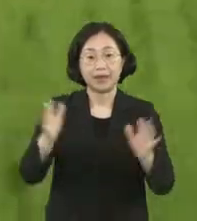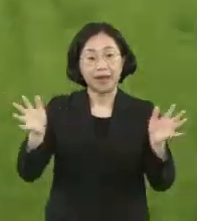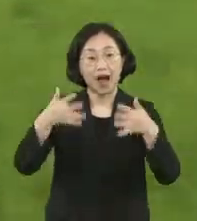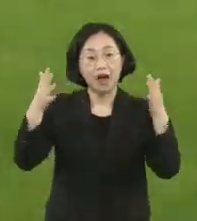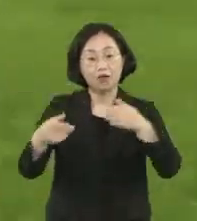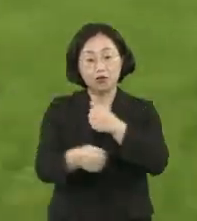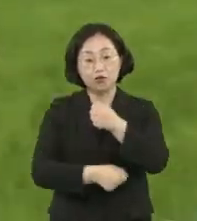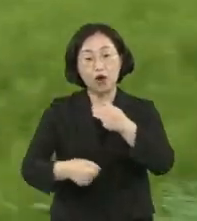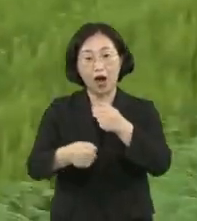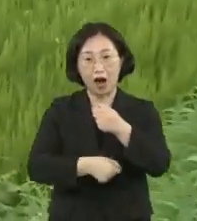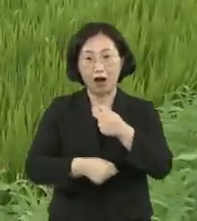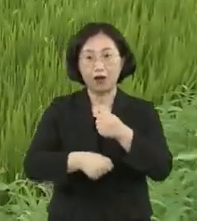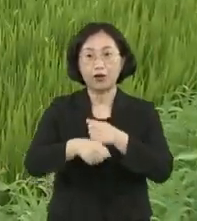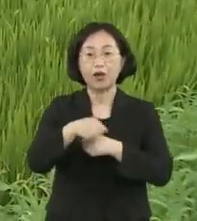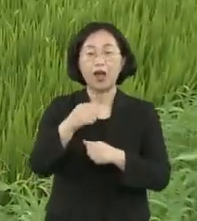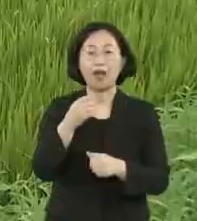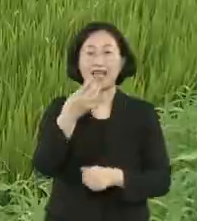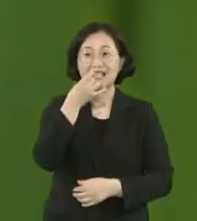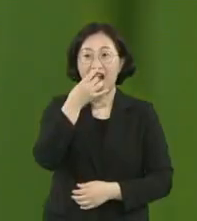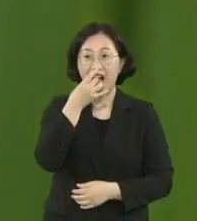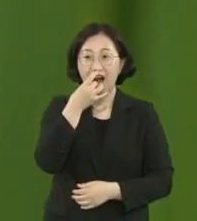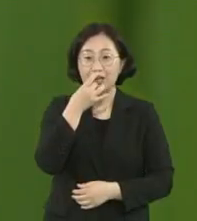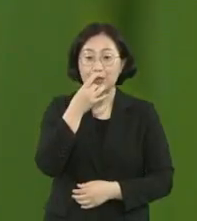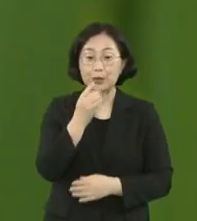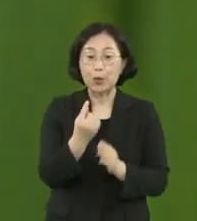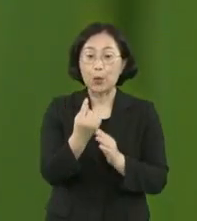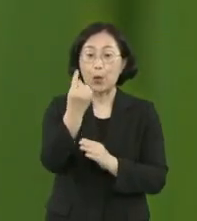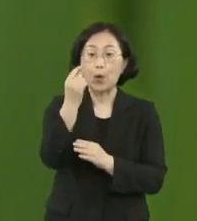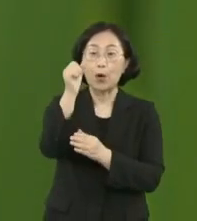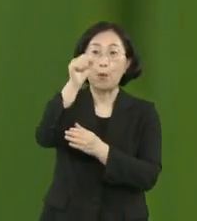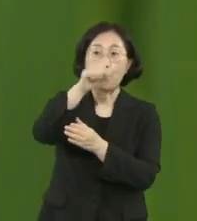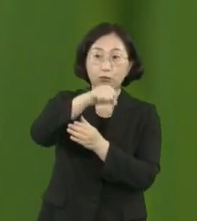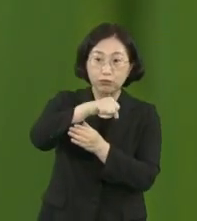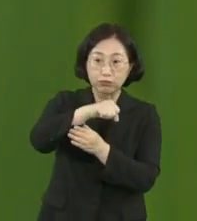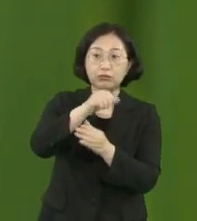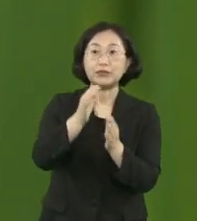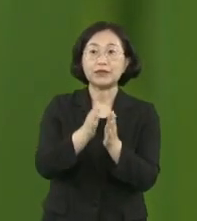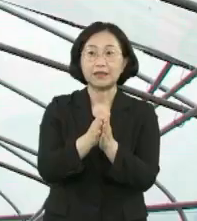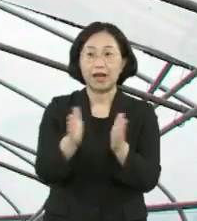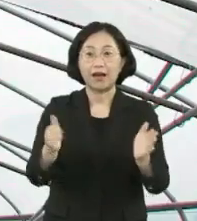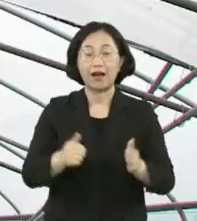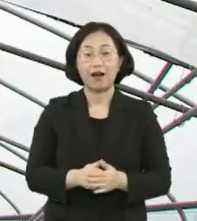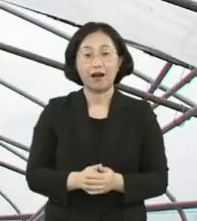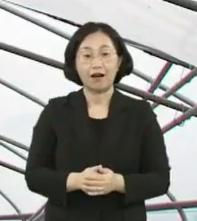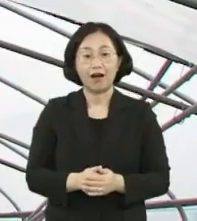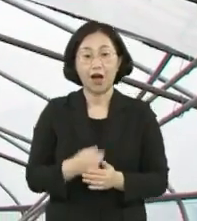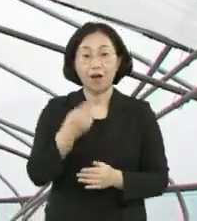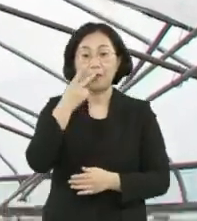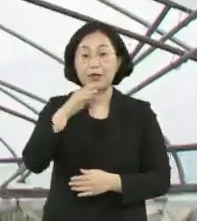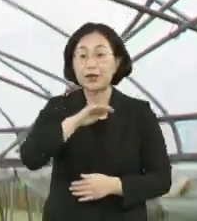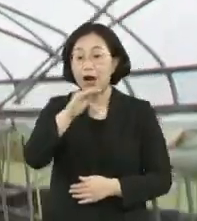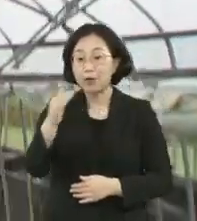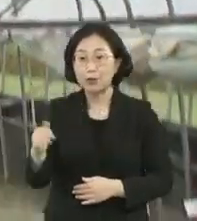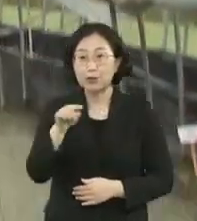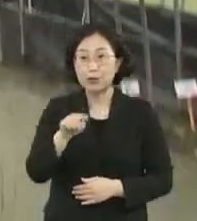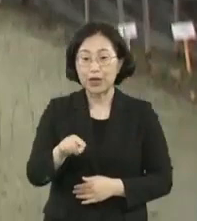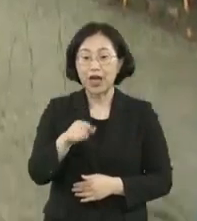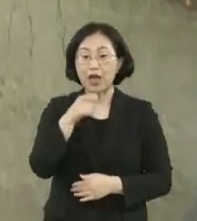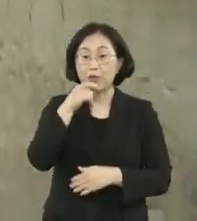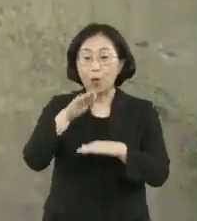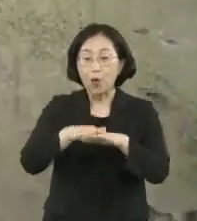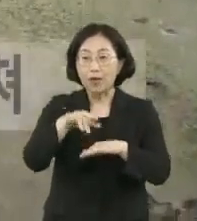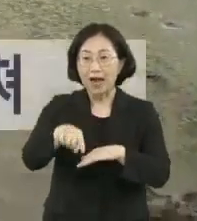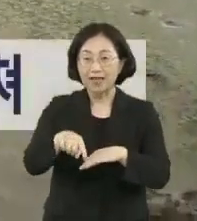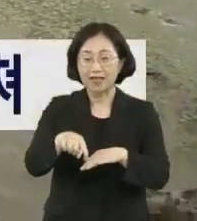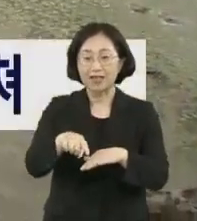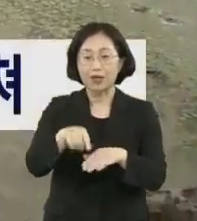가을 수확을 앞둔 논에는 벼 이삭이 모두 나와 고개를 숙이기 시작했습니다. 그러나 비닐하우스 안에 이 논에는